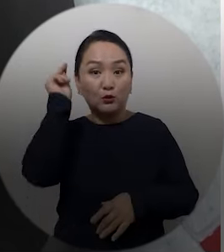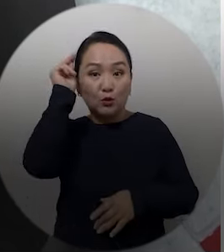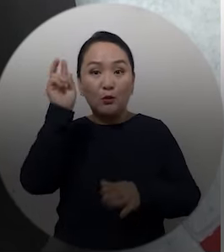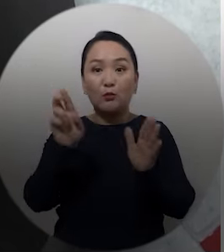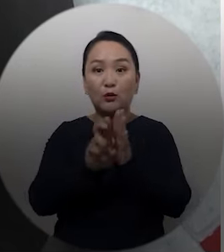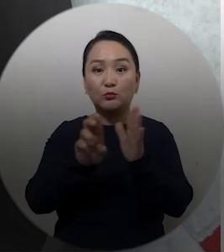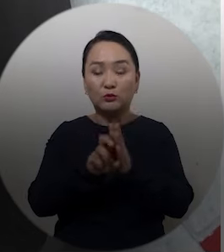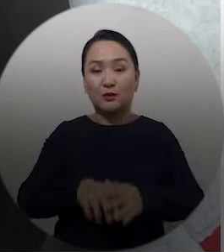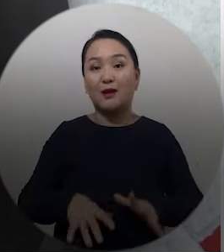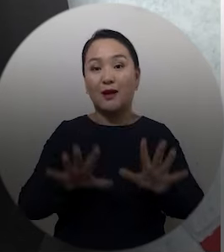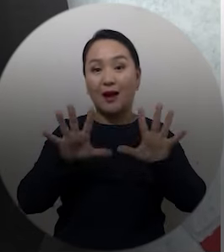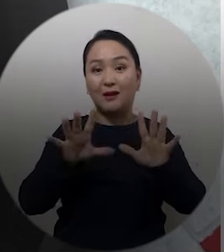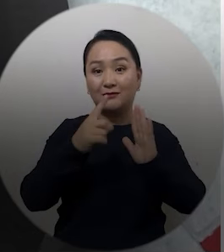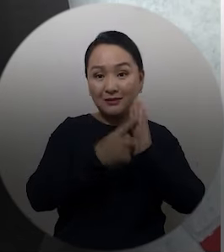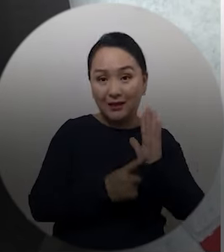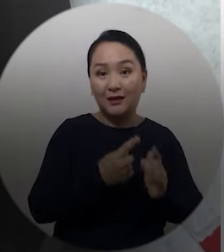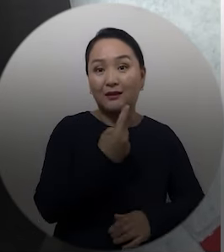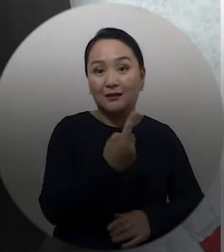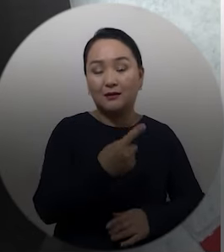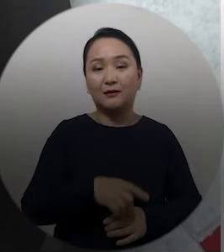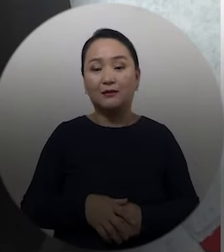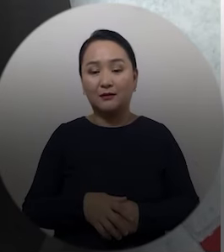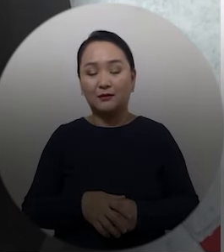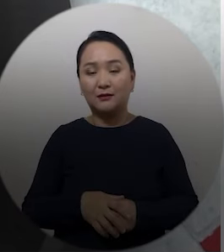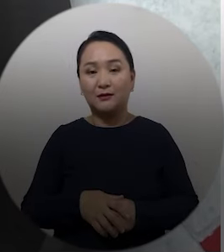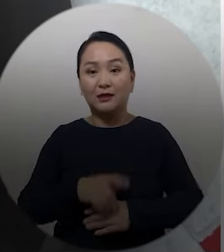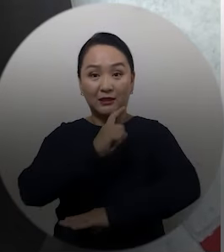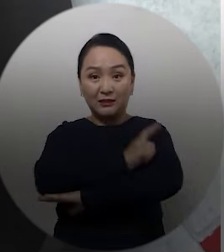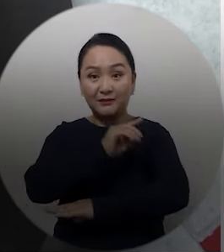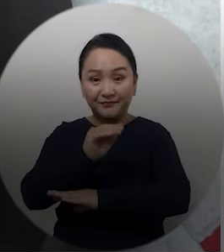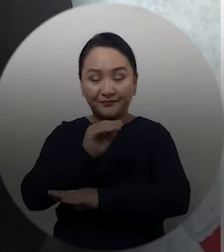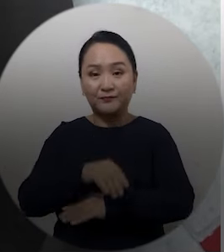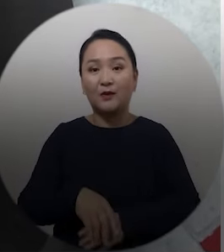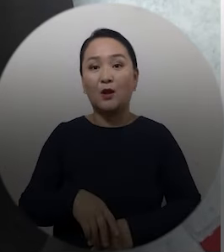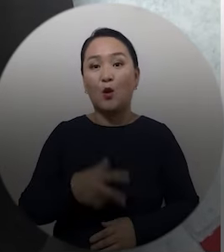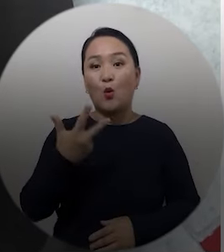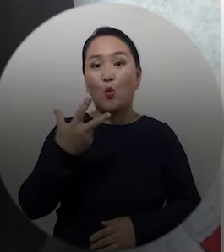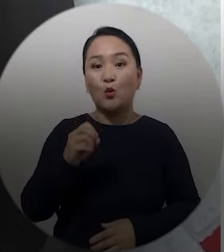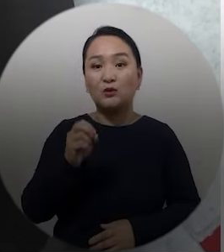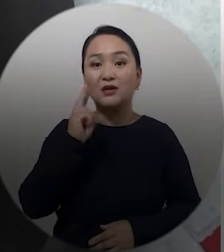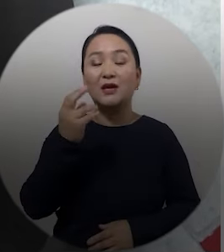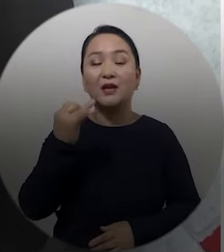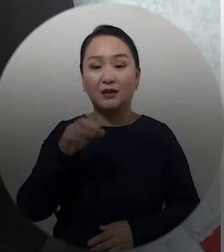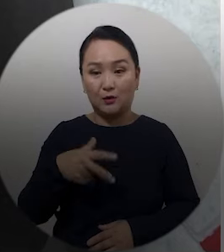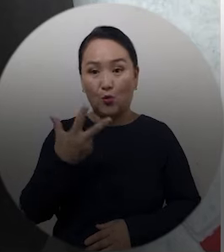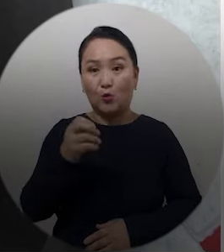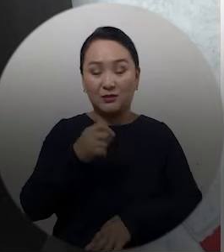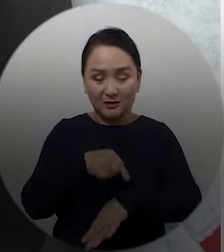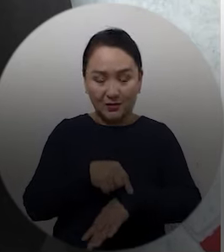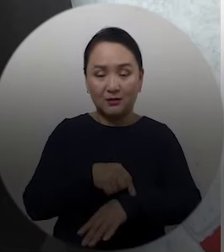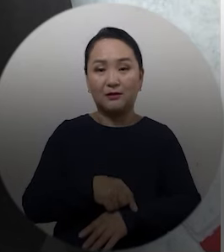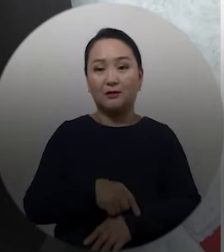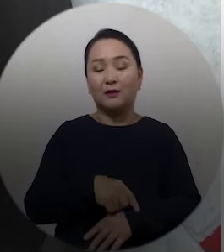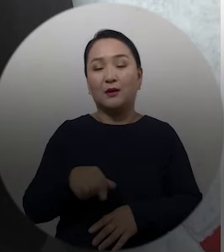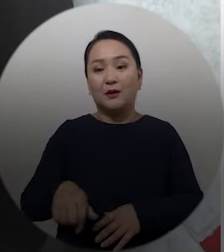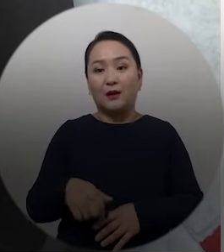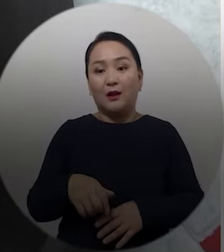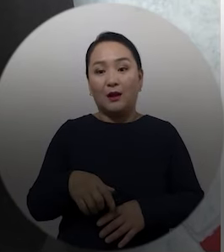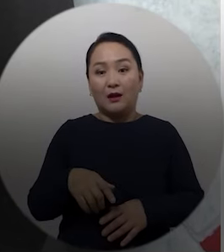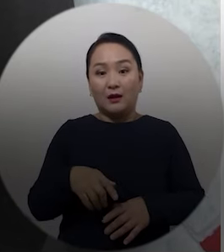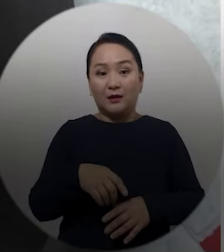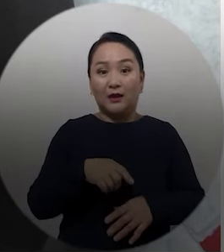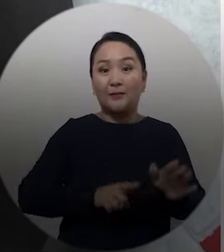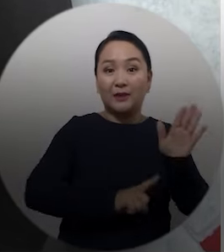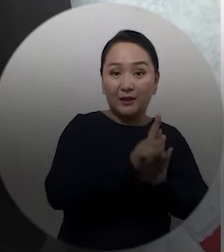эхлэн хичээлийнх нь 30 кредит үздэг. 10 хичээлийг бол эхний семестрт, 2 дугаар семестрт гэсэн маягаар